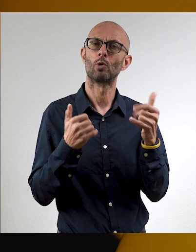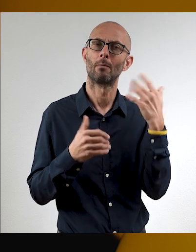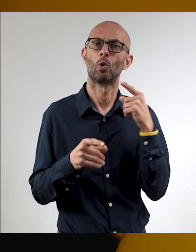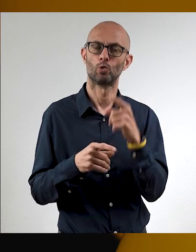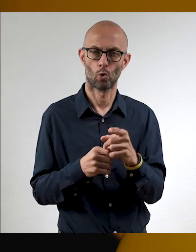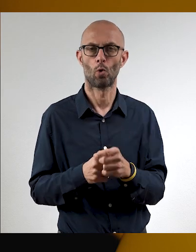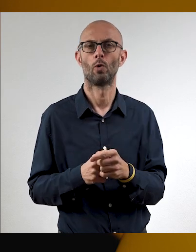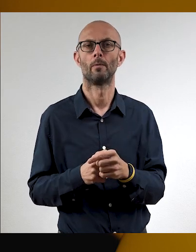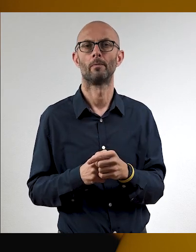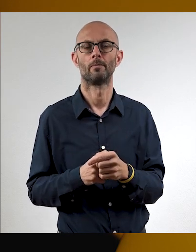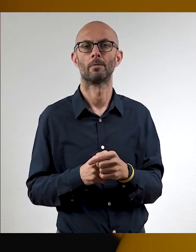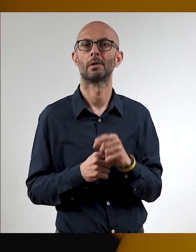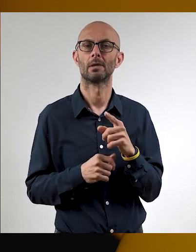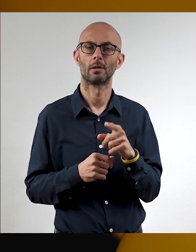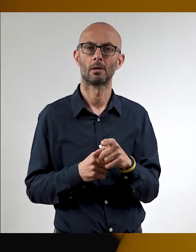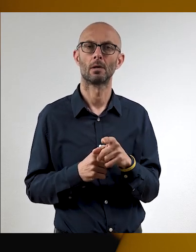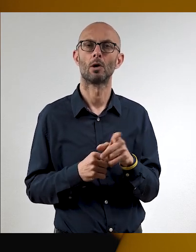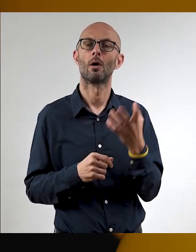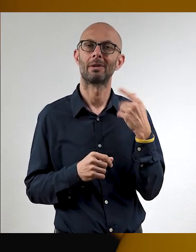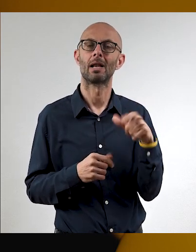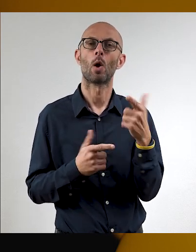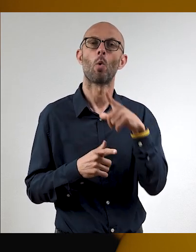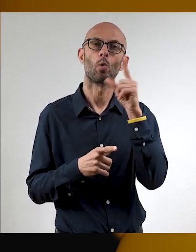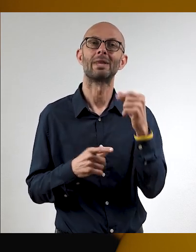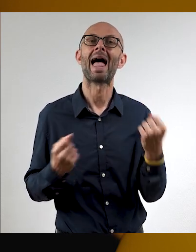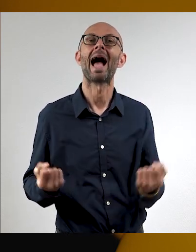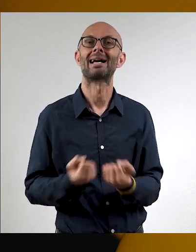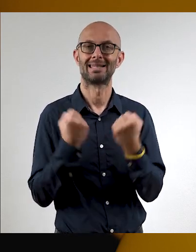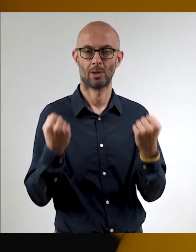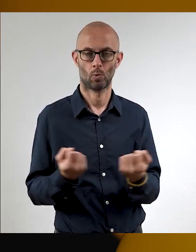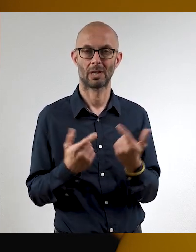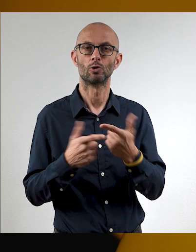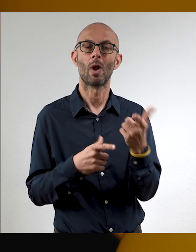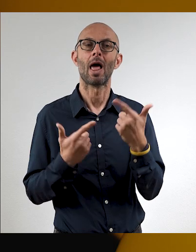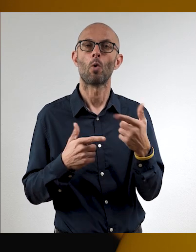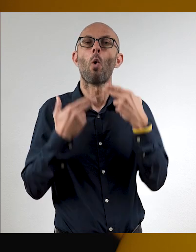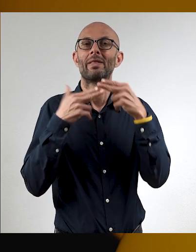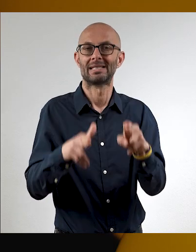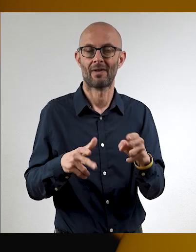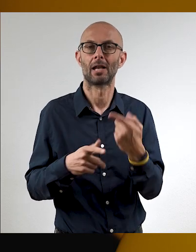to, da so bili lahko ljudje aktivni, da so se lahko